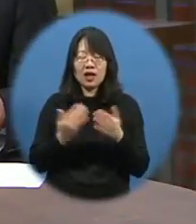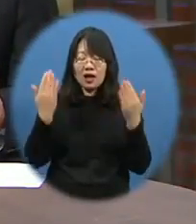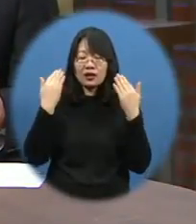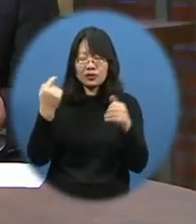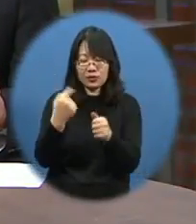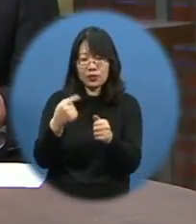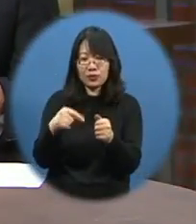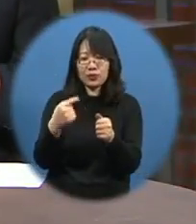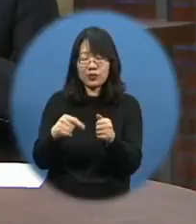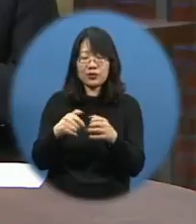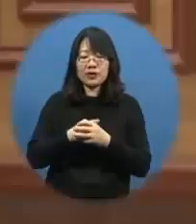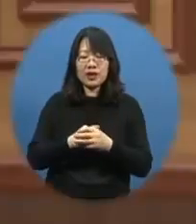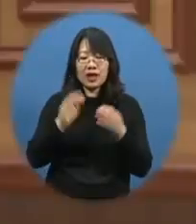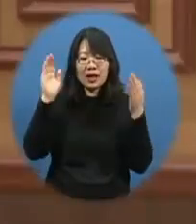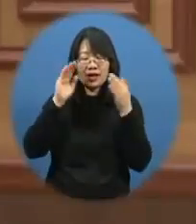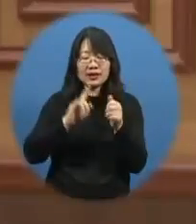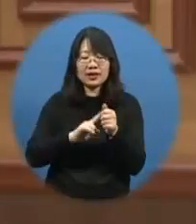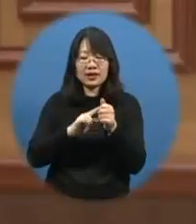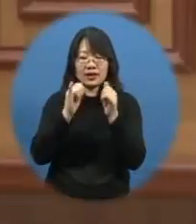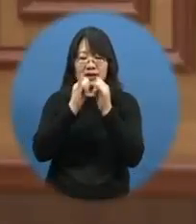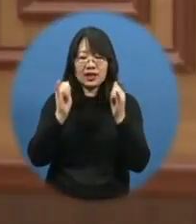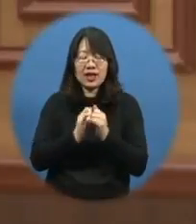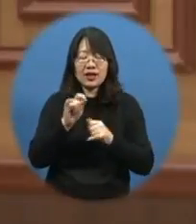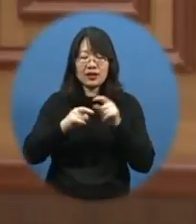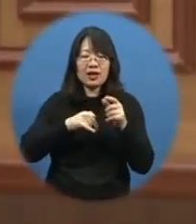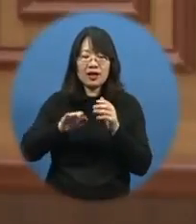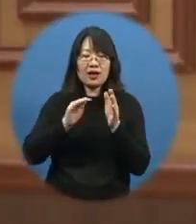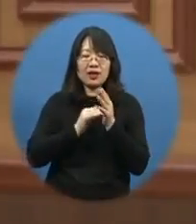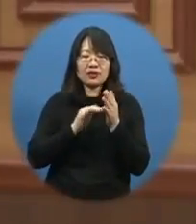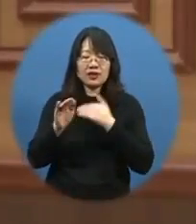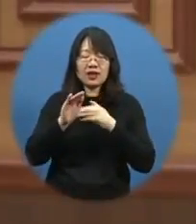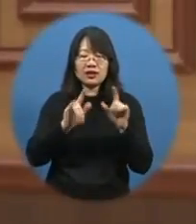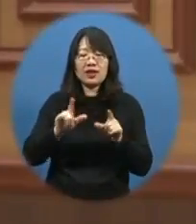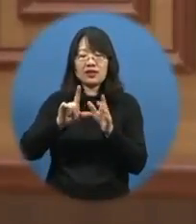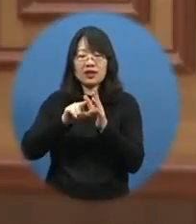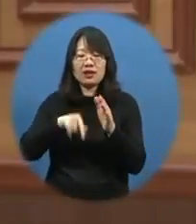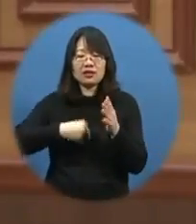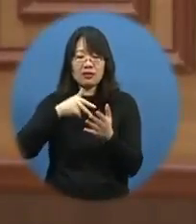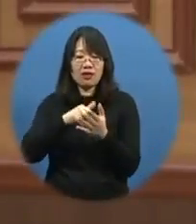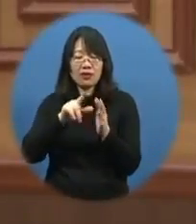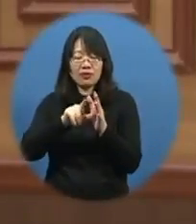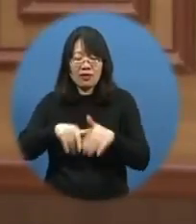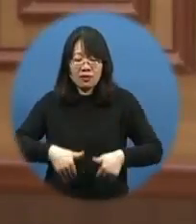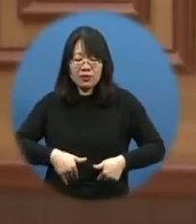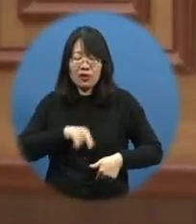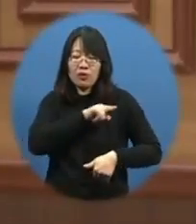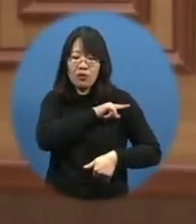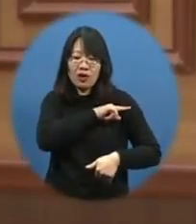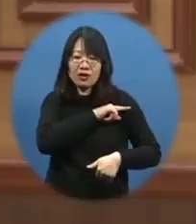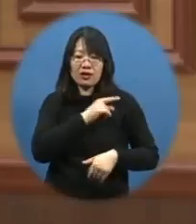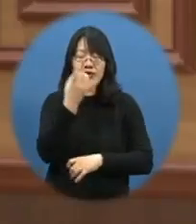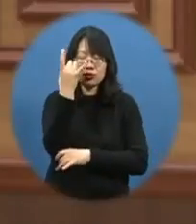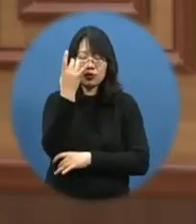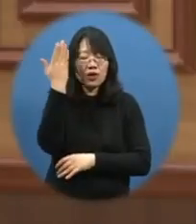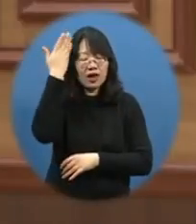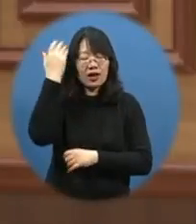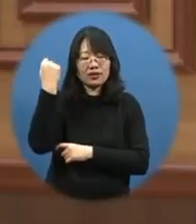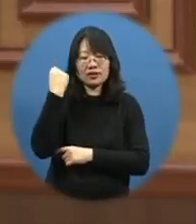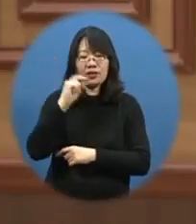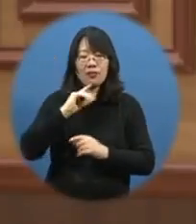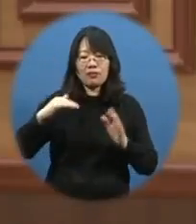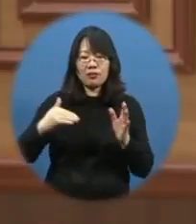학교의 교육은 학생들이 사회에 나와서 생활하는데 자립하는데 필요한 가장 기초학력이라고 합니다.